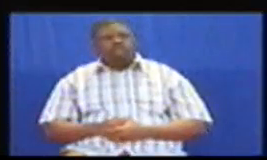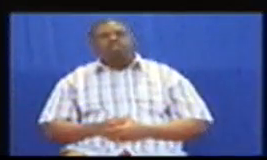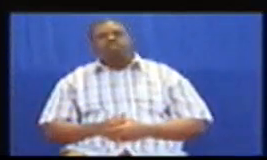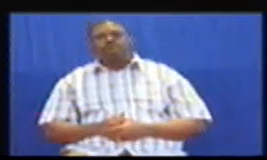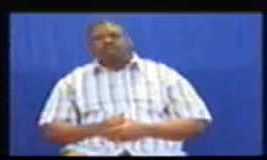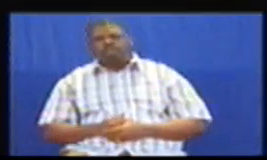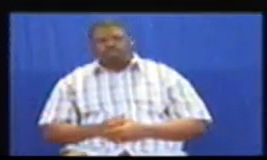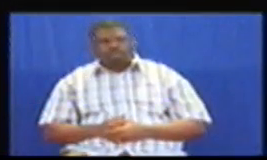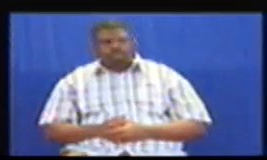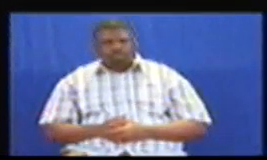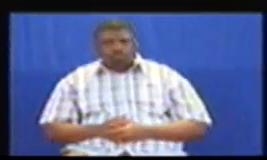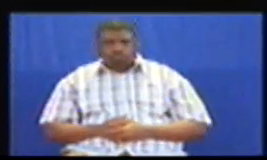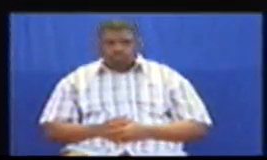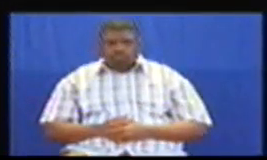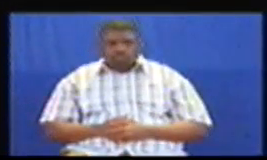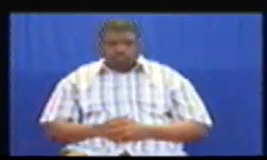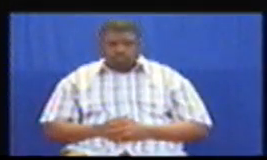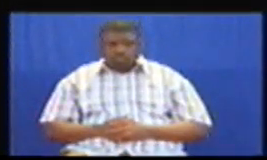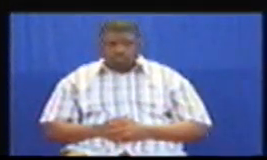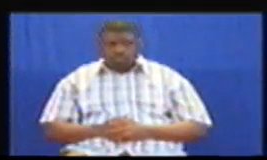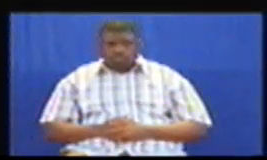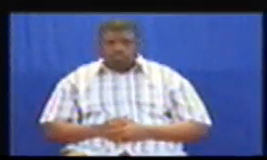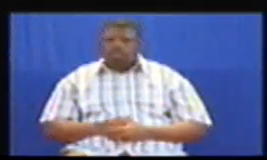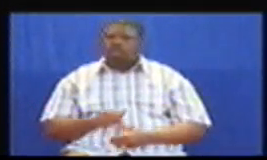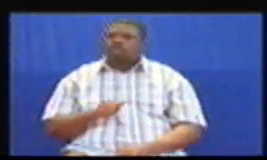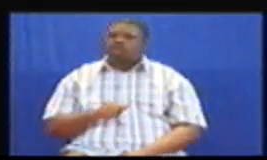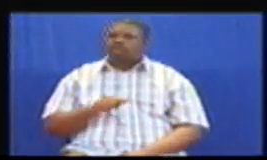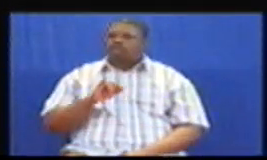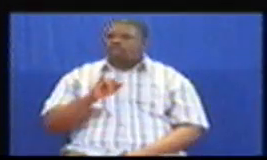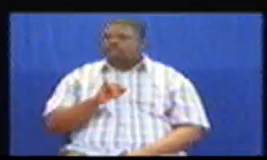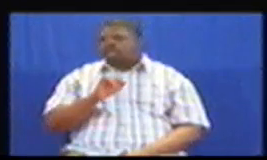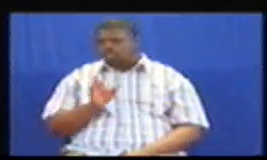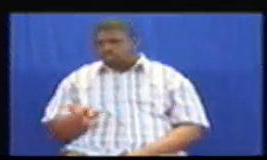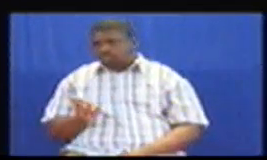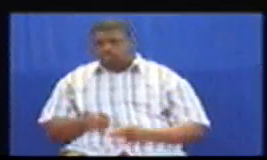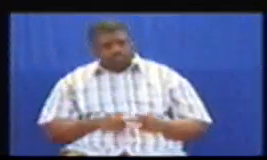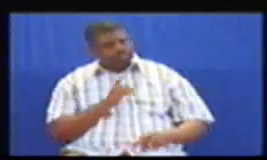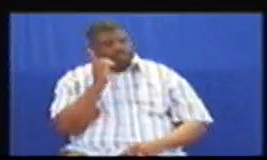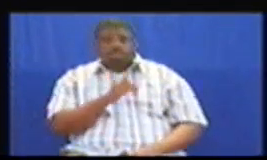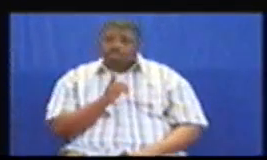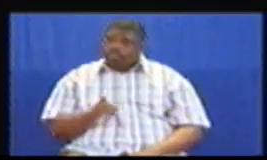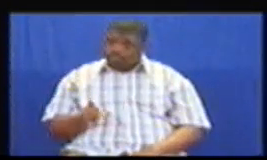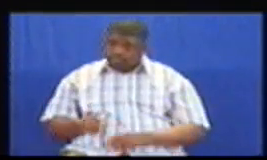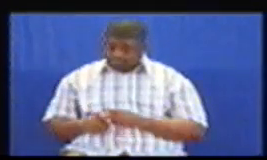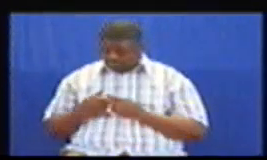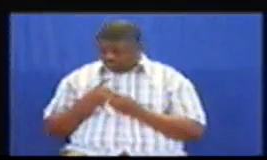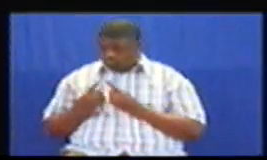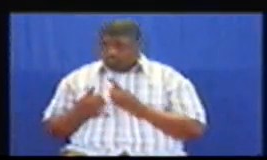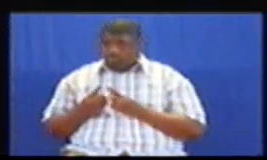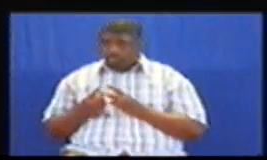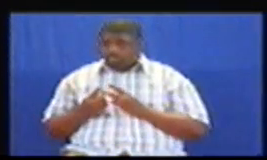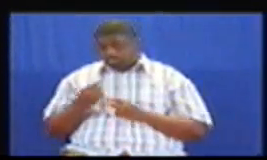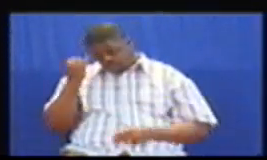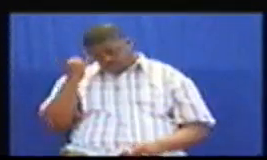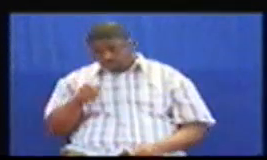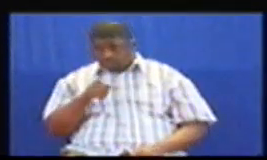kuzitenganisha hizi ofisi ya IG na ya DPP, na akatoa pia ofisi ya Solicitor General. Ningemshauri kwamba